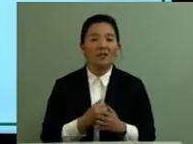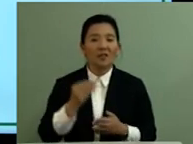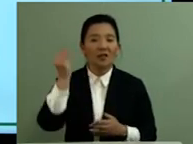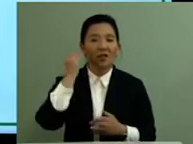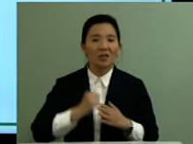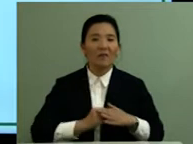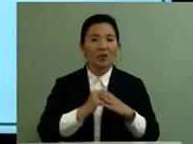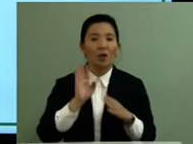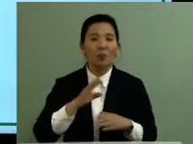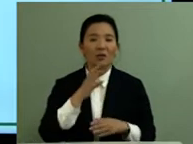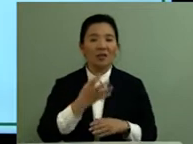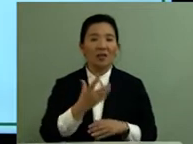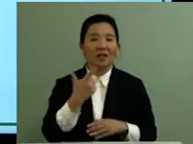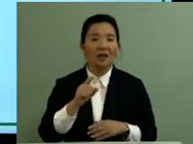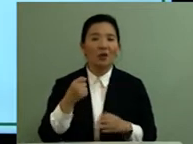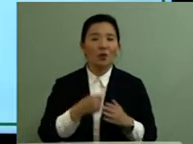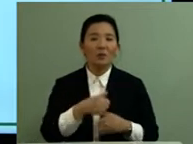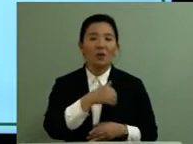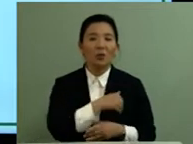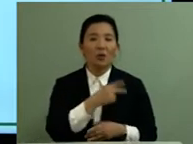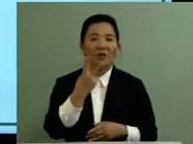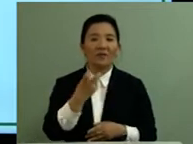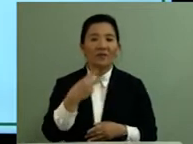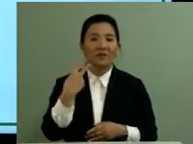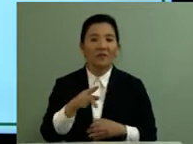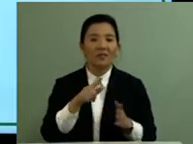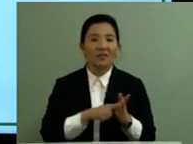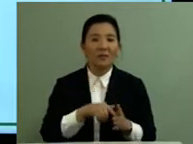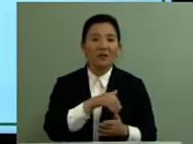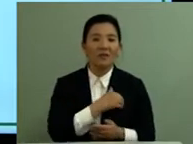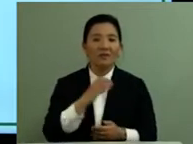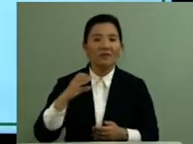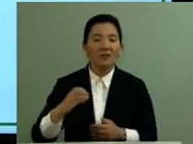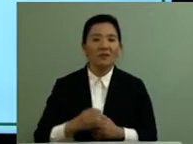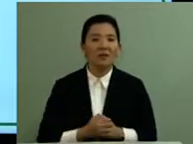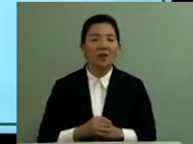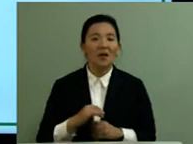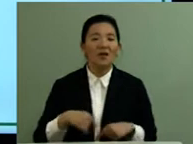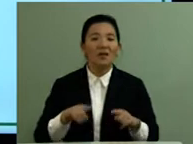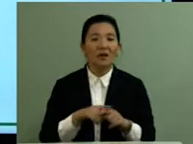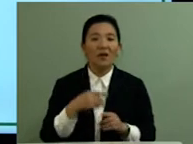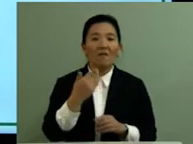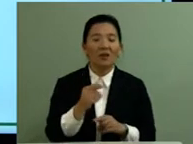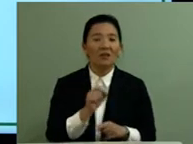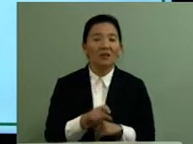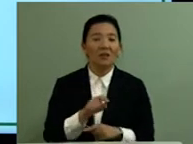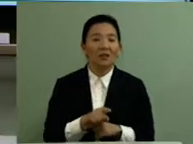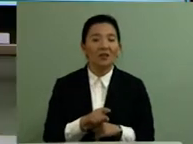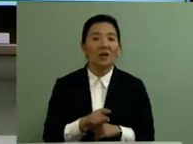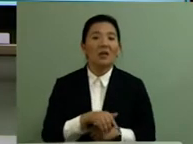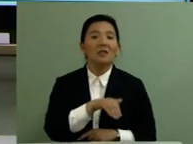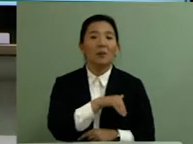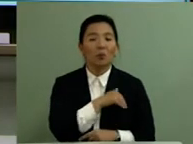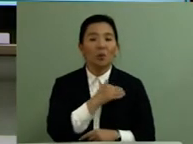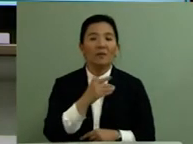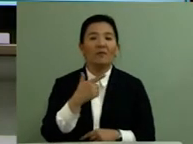значение давления после нагревания газа до температуры 227 градусов Цельсия. Итак, ребята, ваша задача –